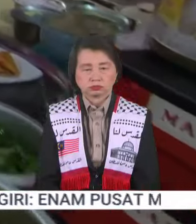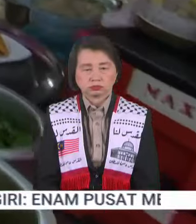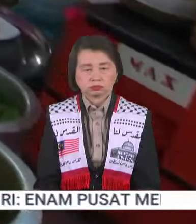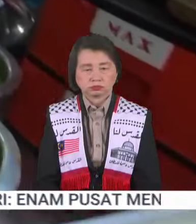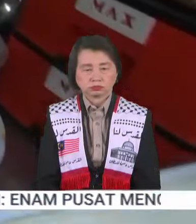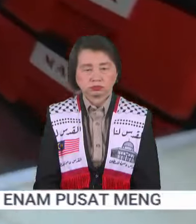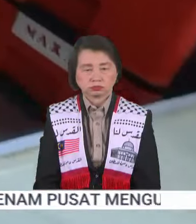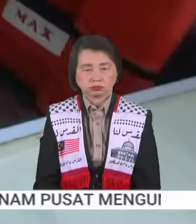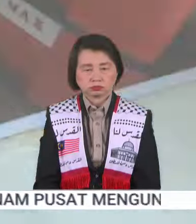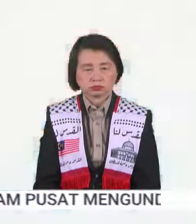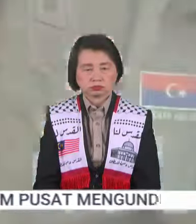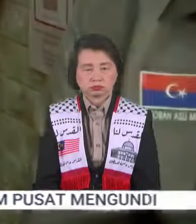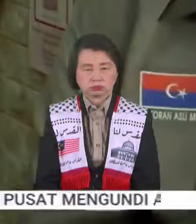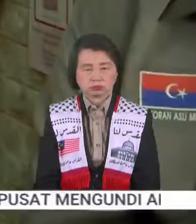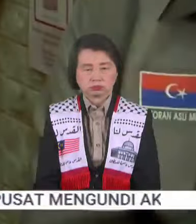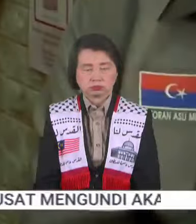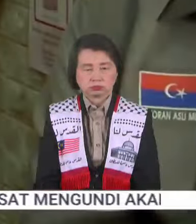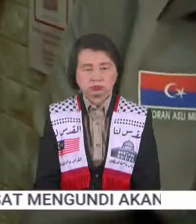terbabit.